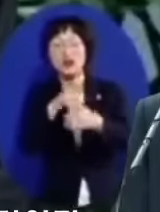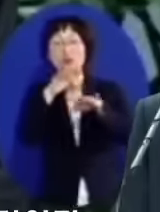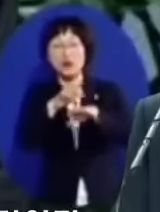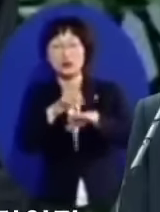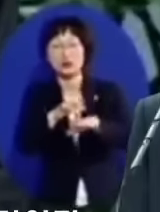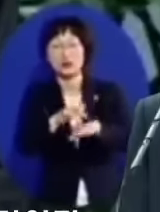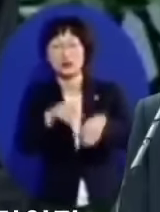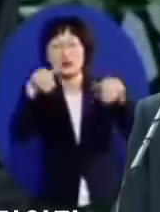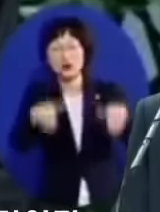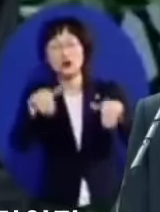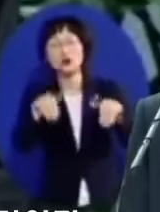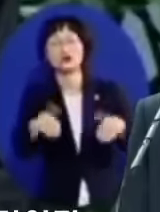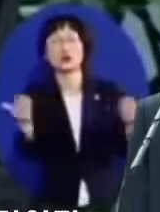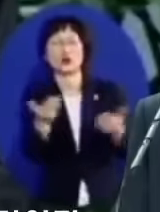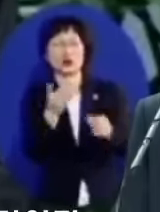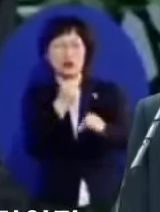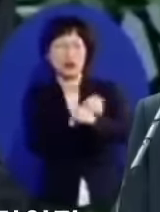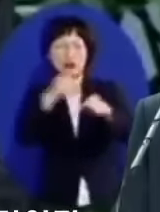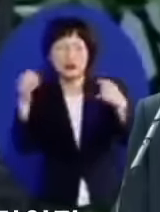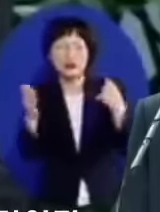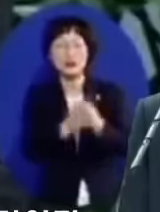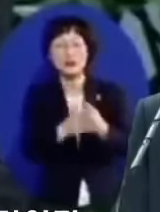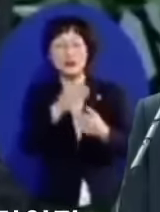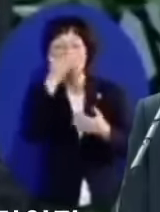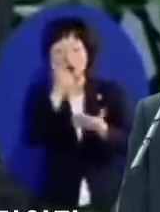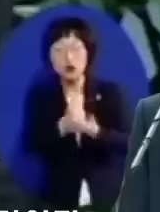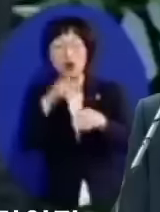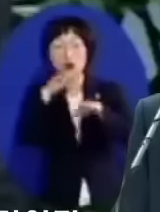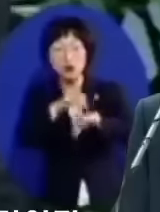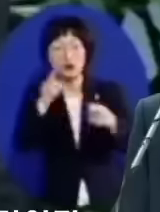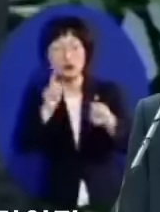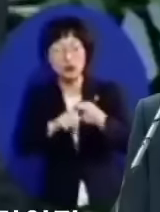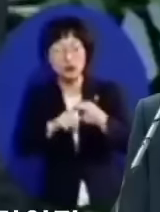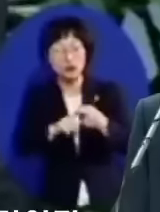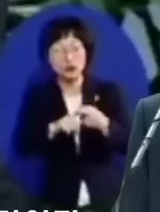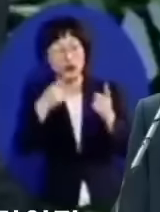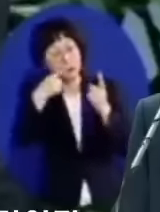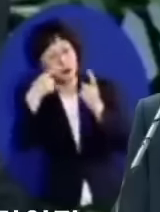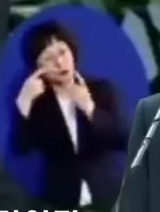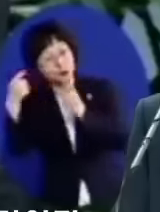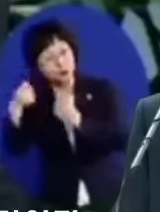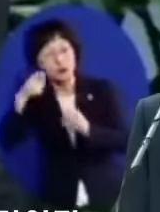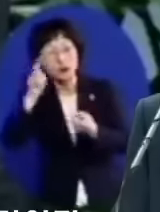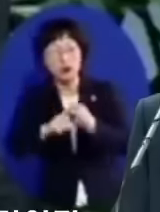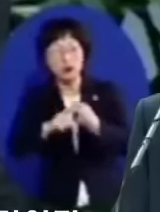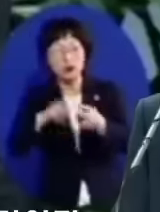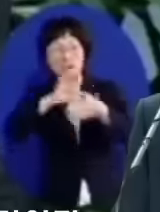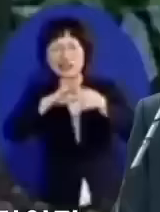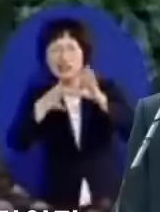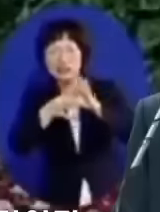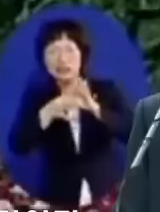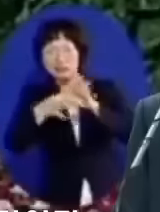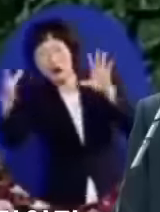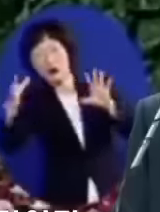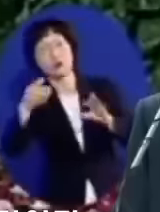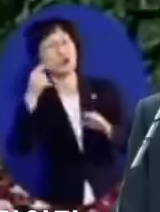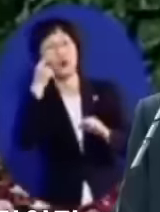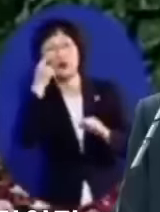종으로 태어나서 살았기 때문에 죄와 마귀의 끌리는 대로 끌려가서 그 쇠사슬을 벗어나지 못하고 있는